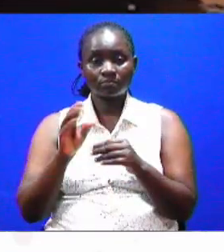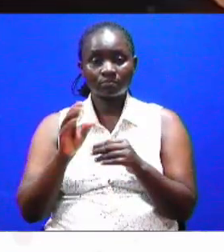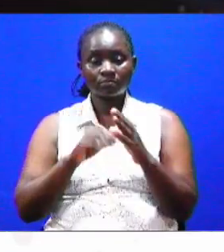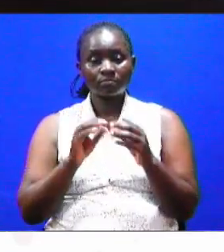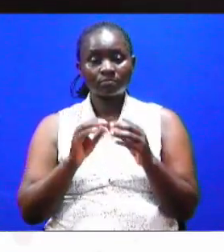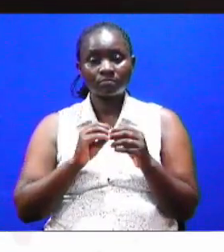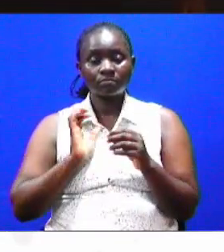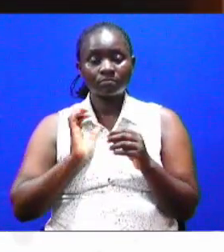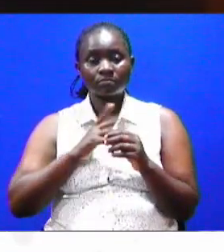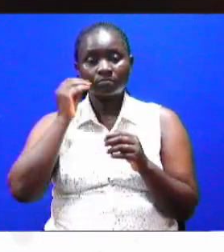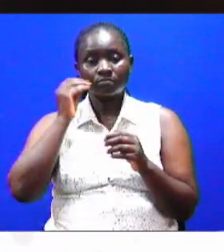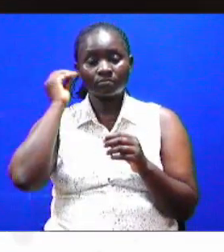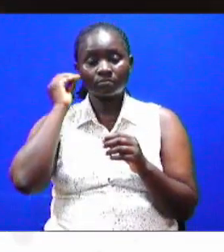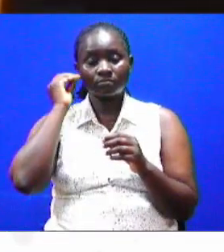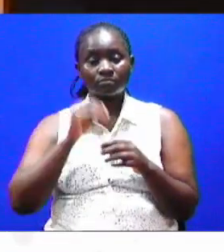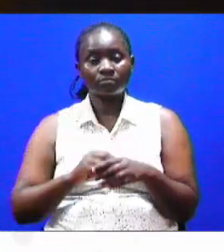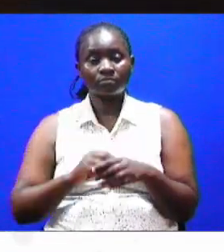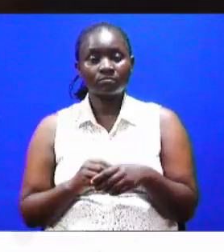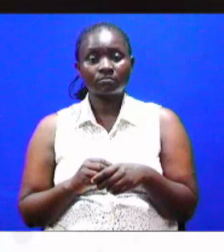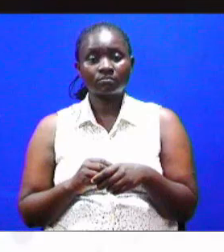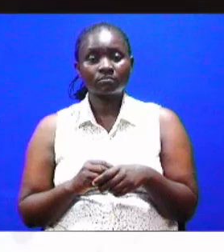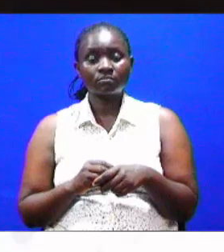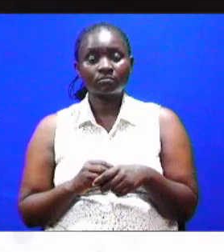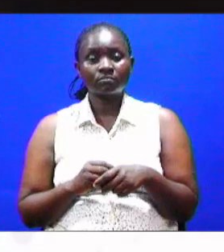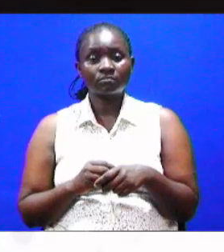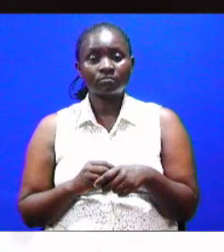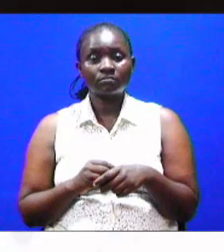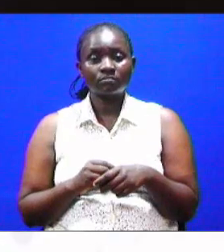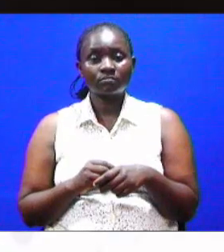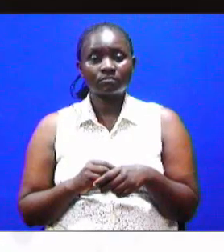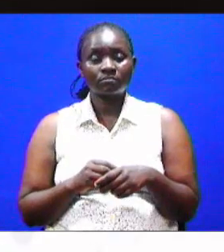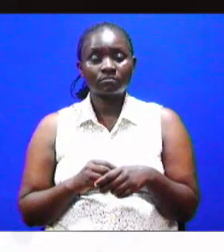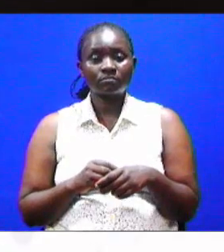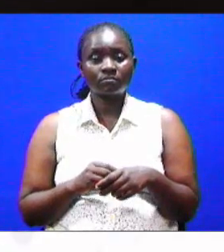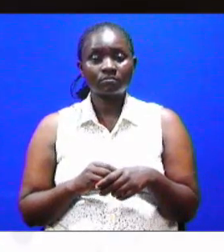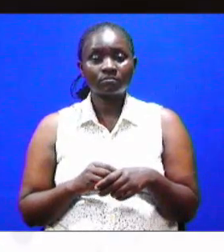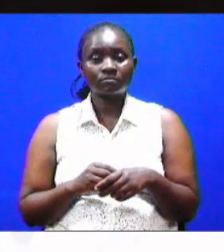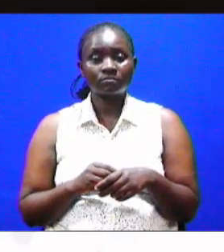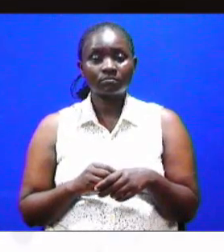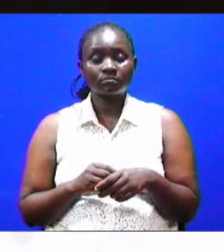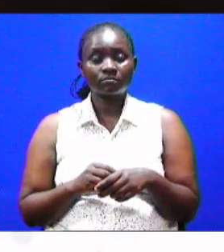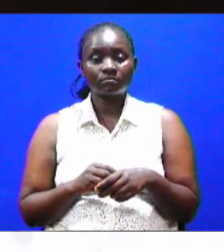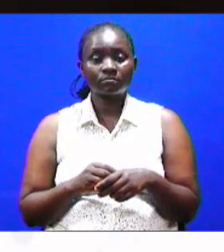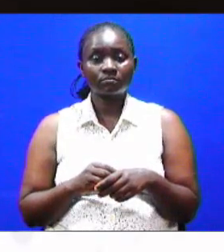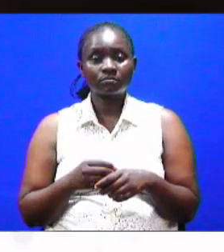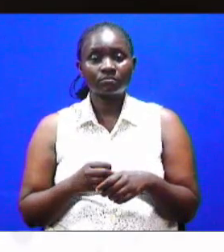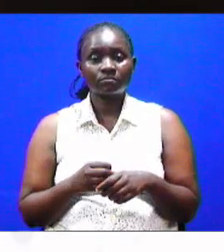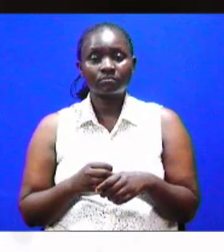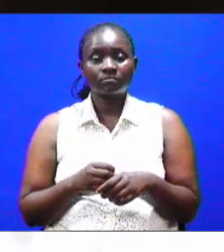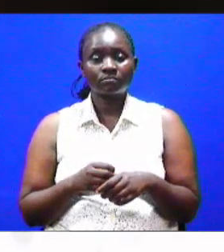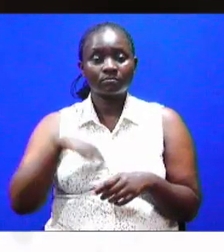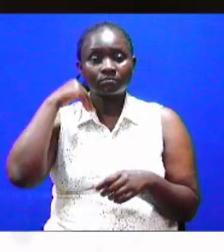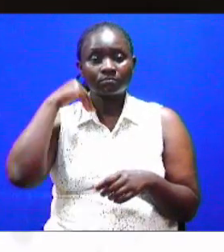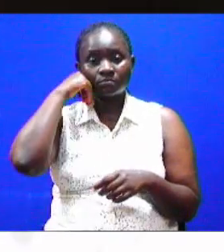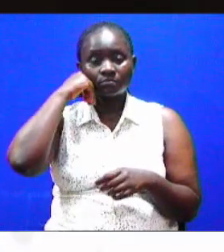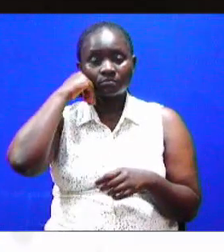imbe bakire gotoligia barwe ira abande tutari uja kwenyara tosoke gwikanya